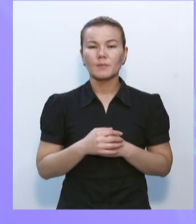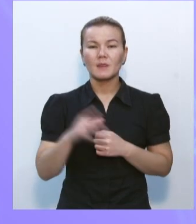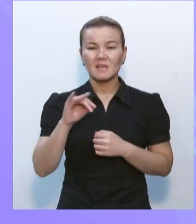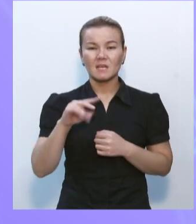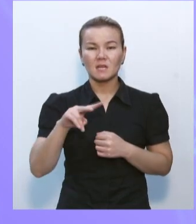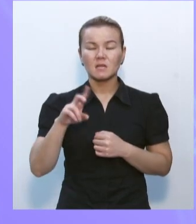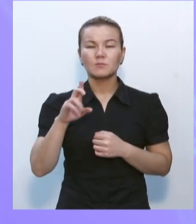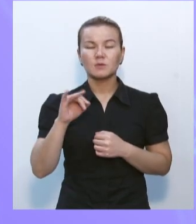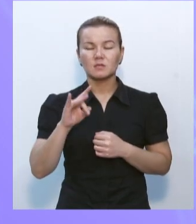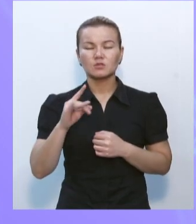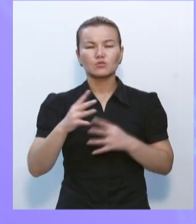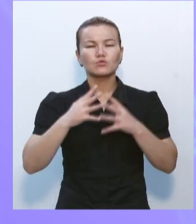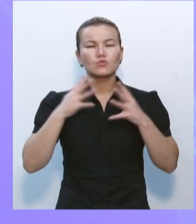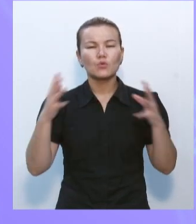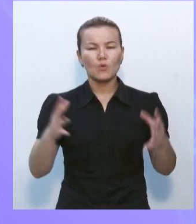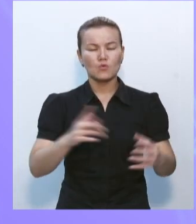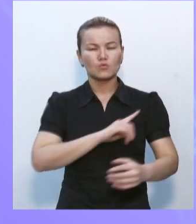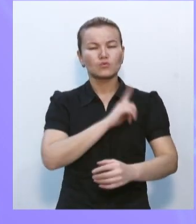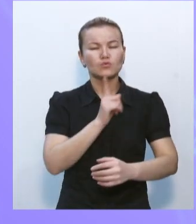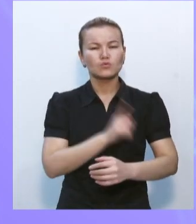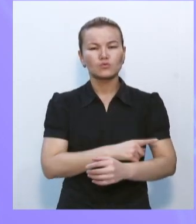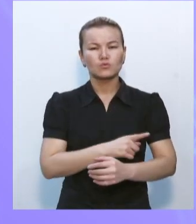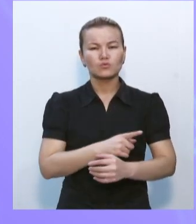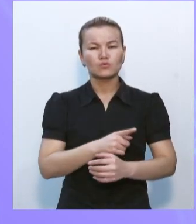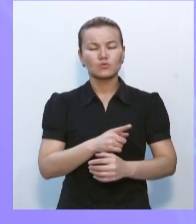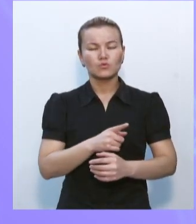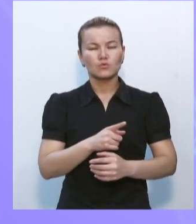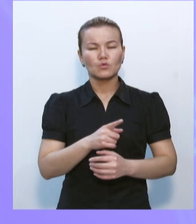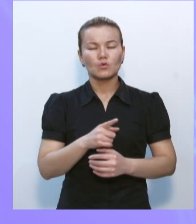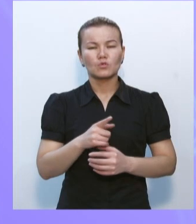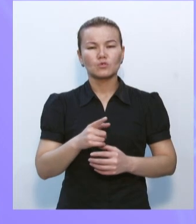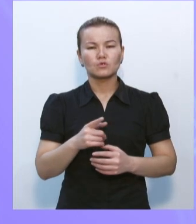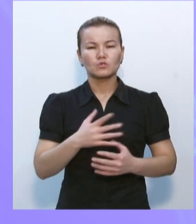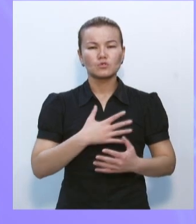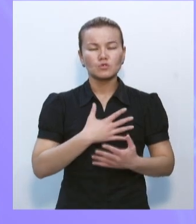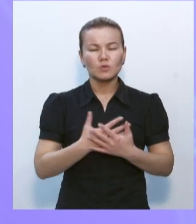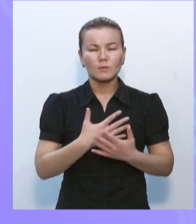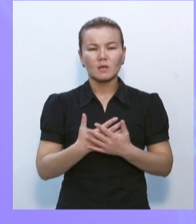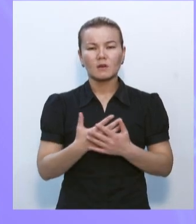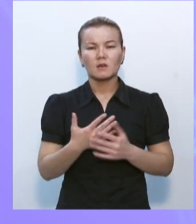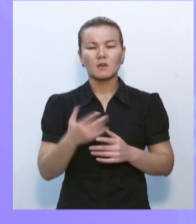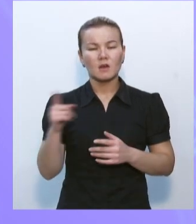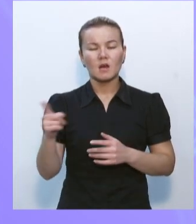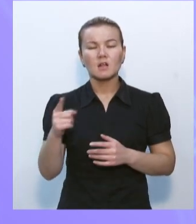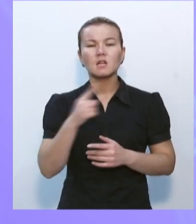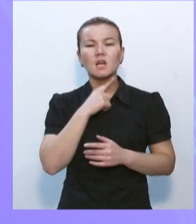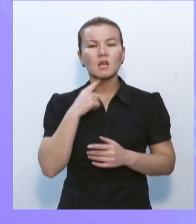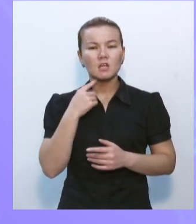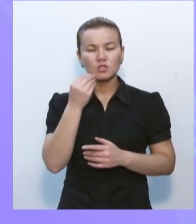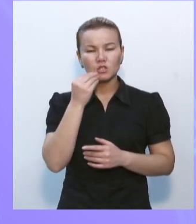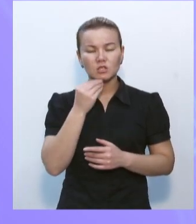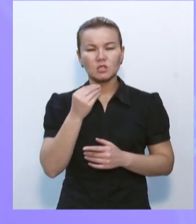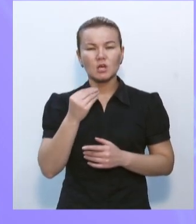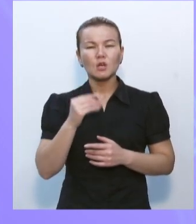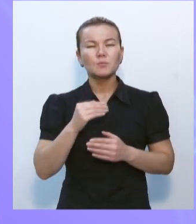Илбирс чоң, күчтүү, шамдагай жырткыч. Ал эт жейт.